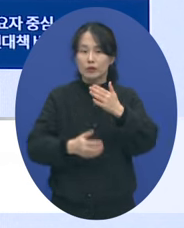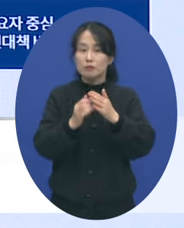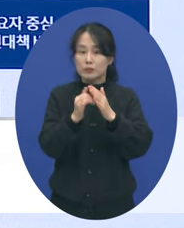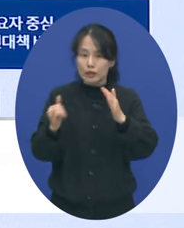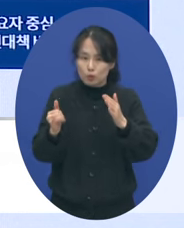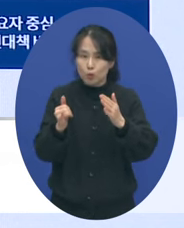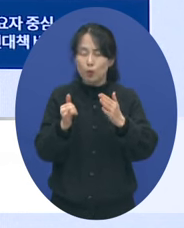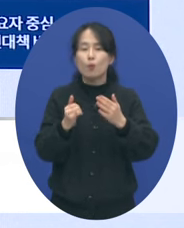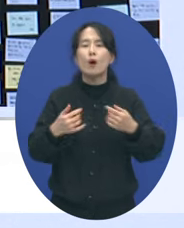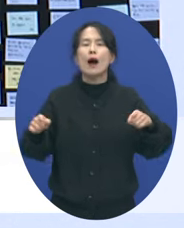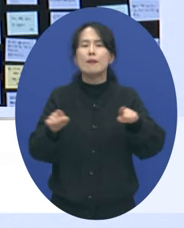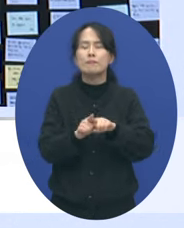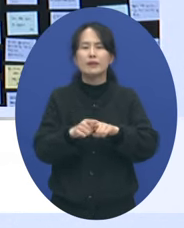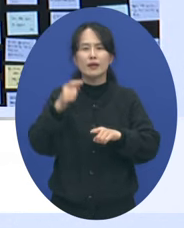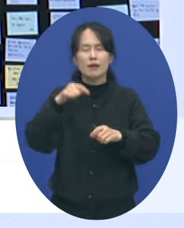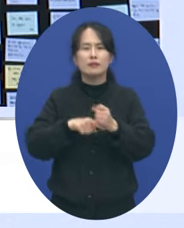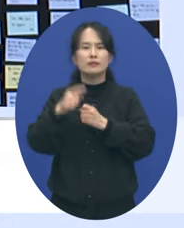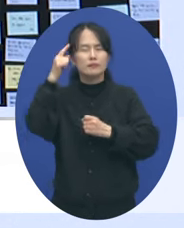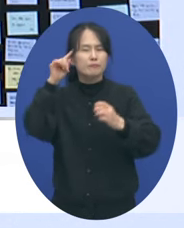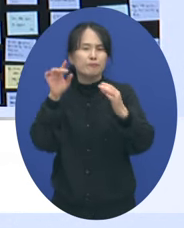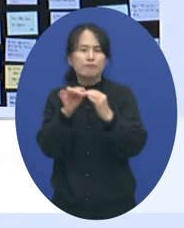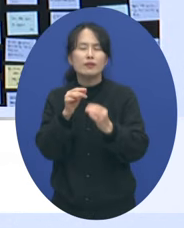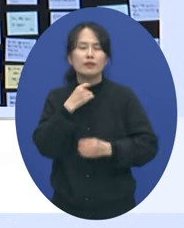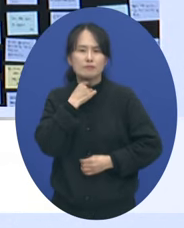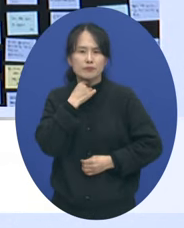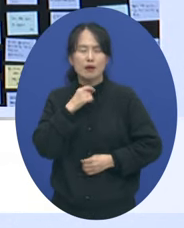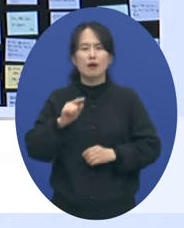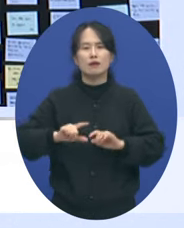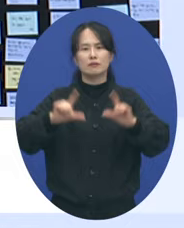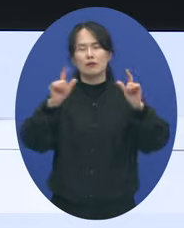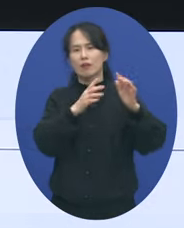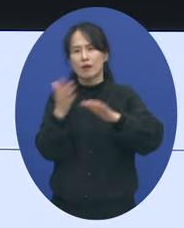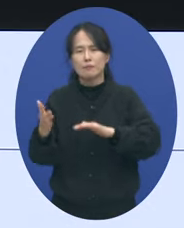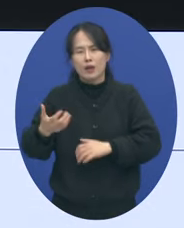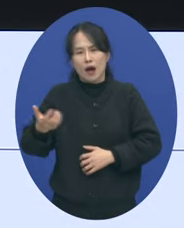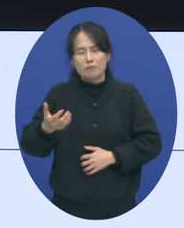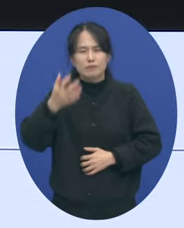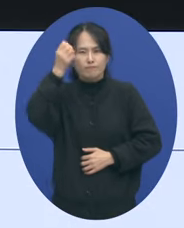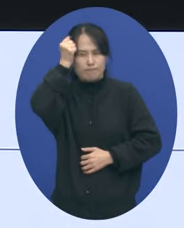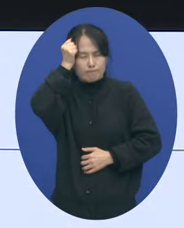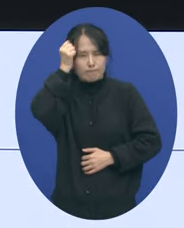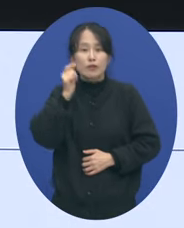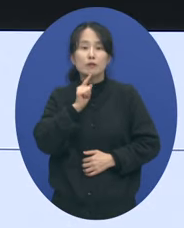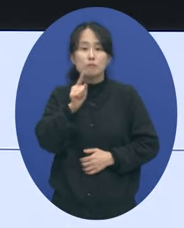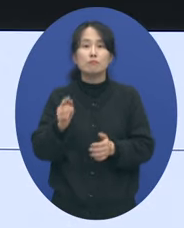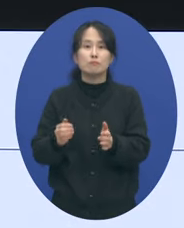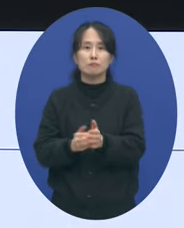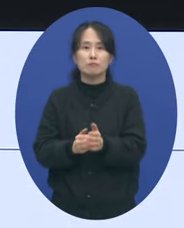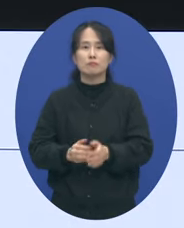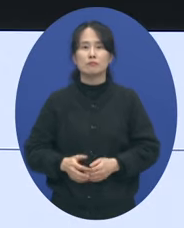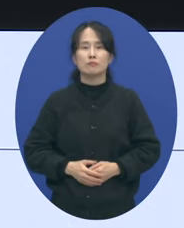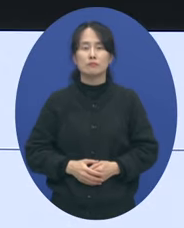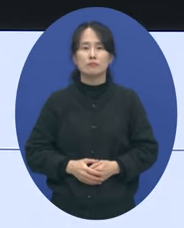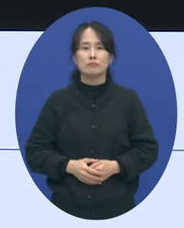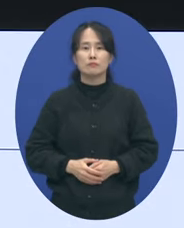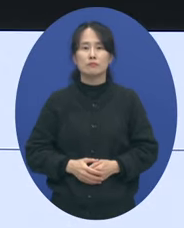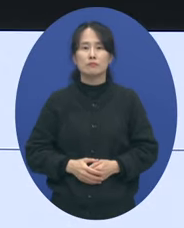구주기술 뜻을 함께 하겠다며 그날의 참사와 아픔을 잊지 않겠다고 전했습니다